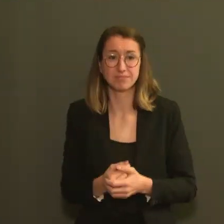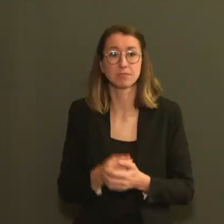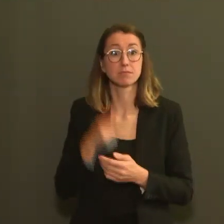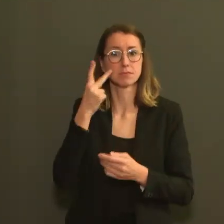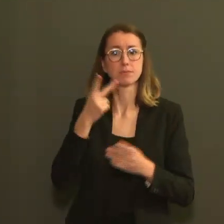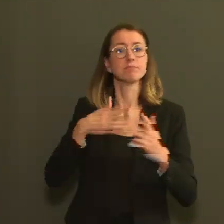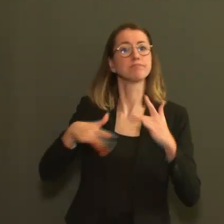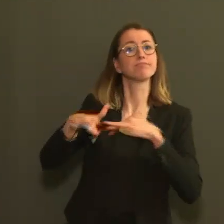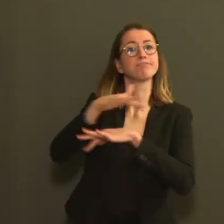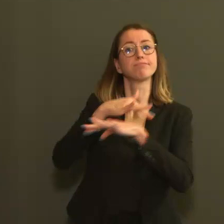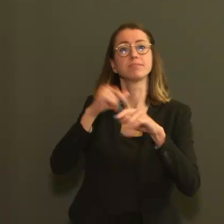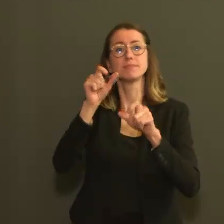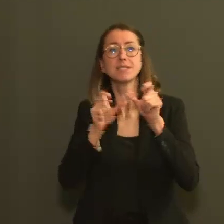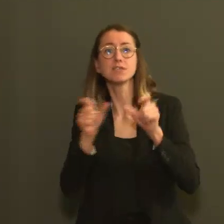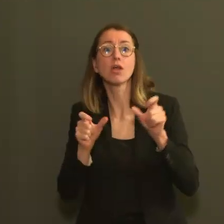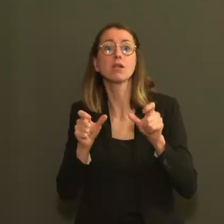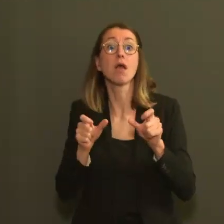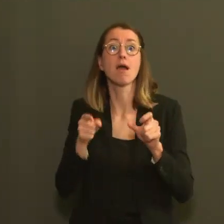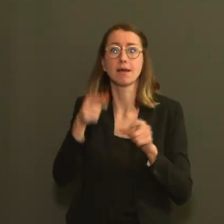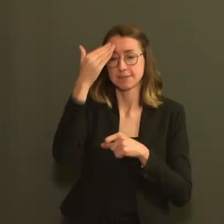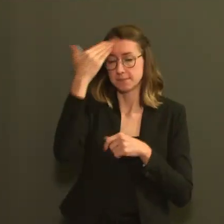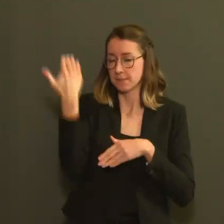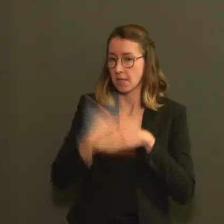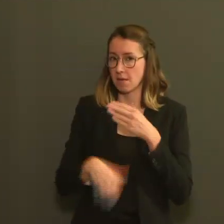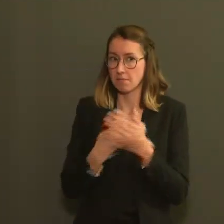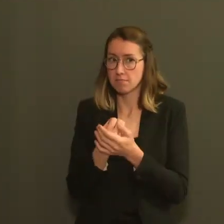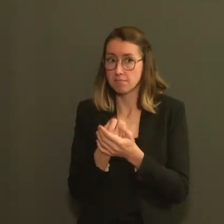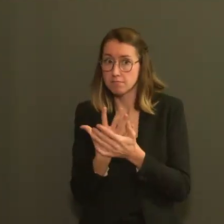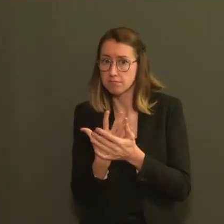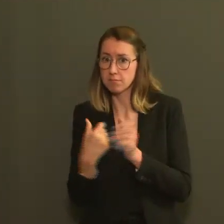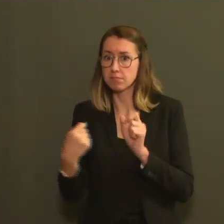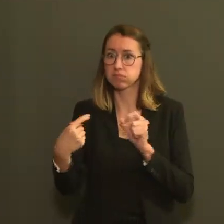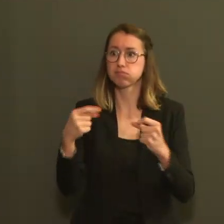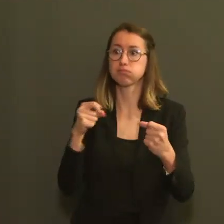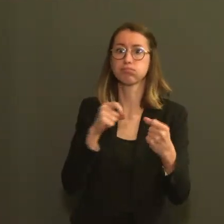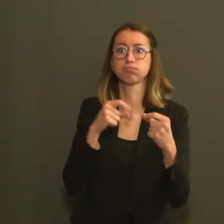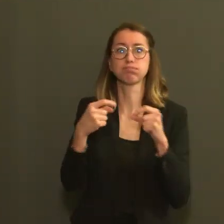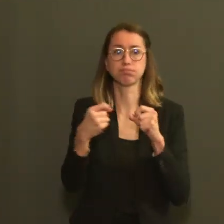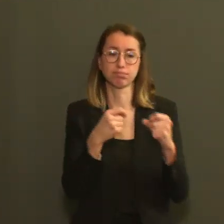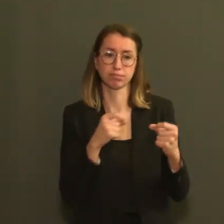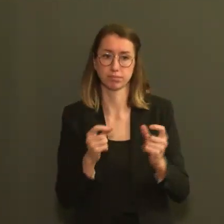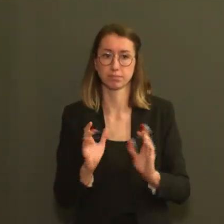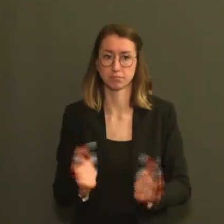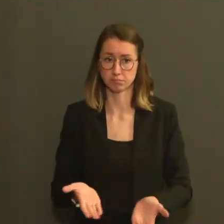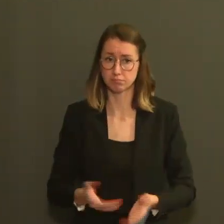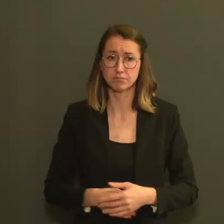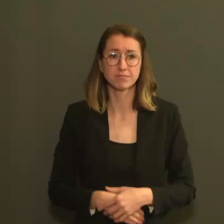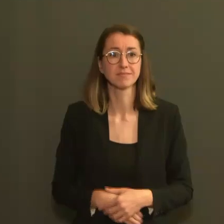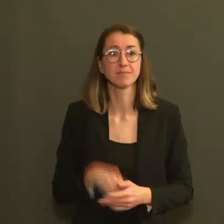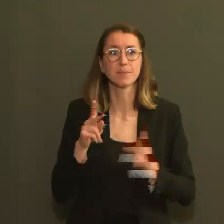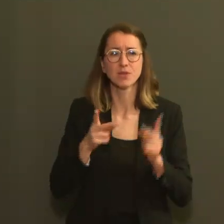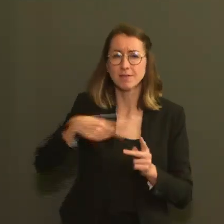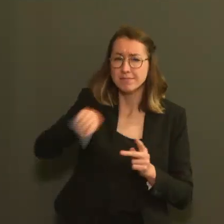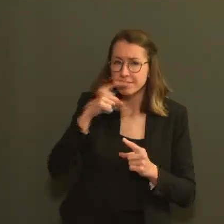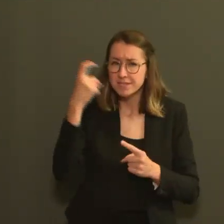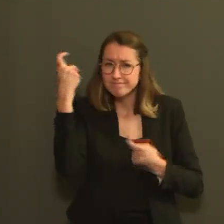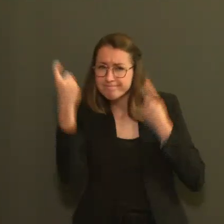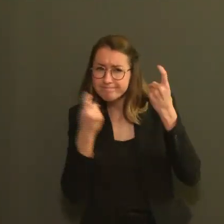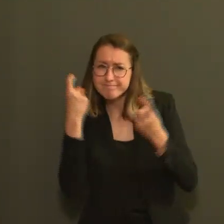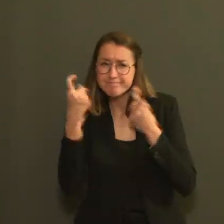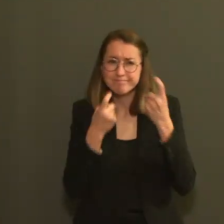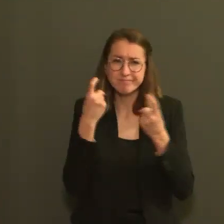monde. Si vous aviez des questions concernant le fonctionnement de cette application, sur les garanties de